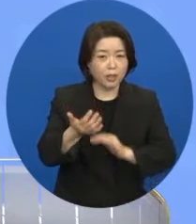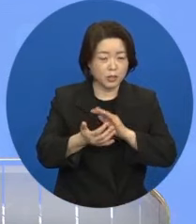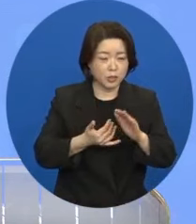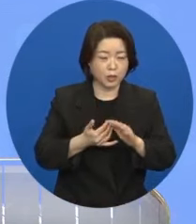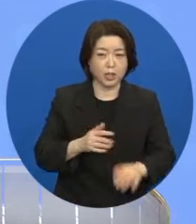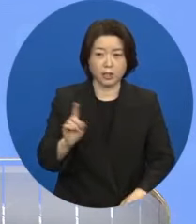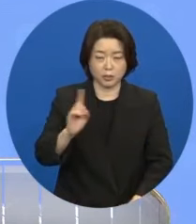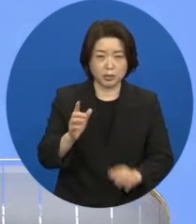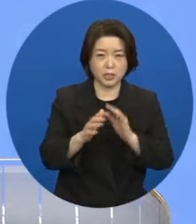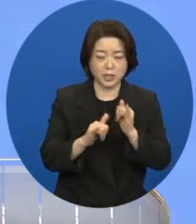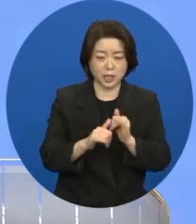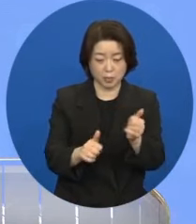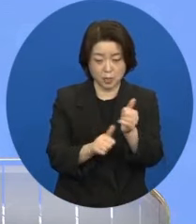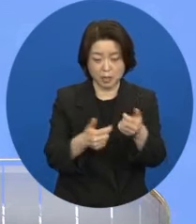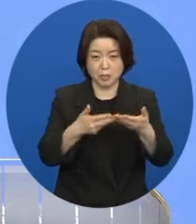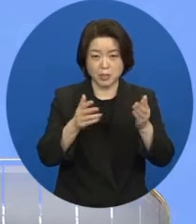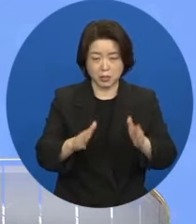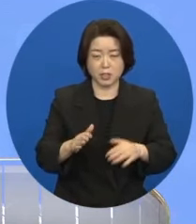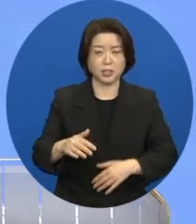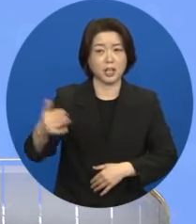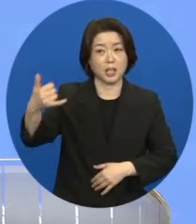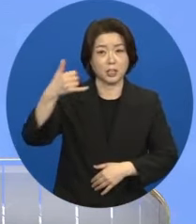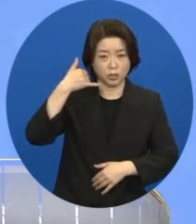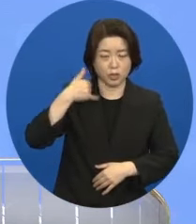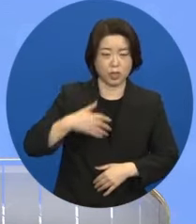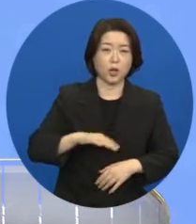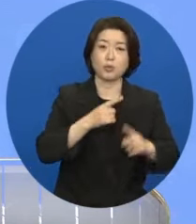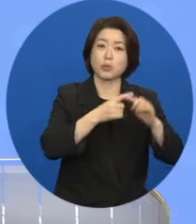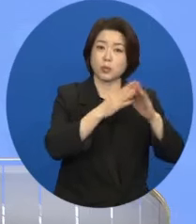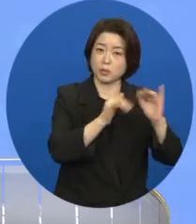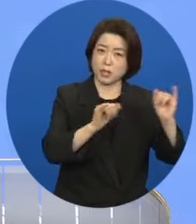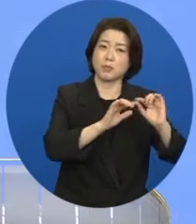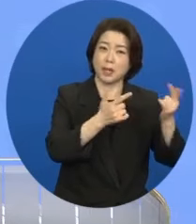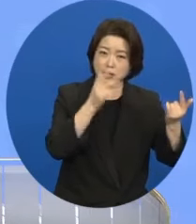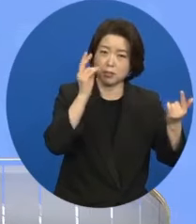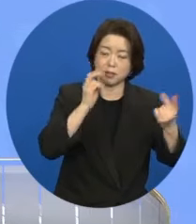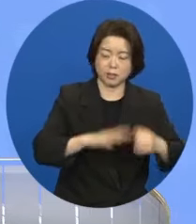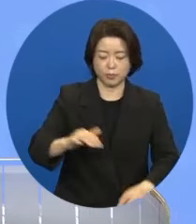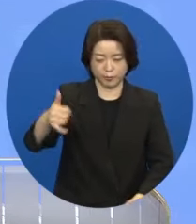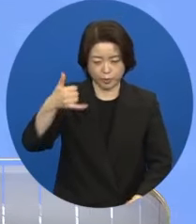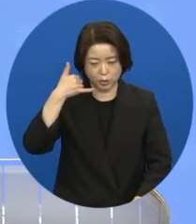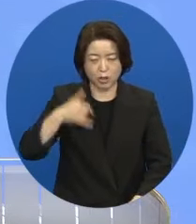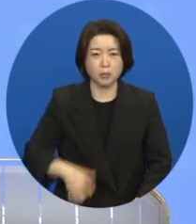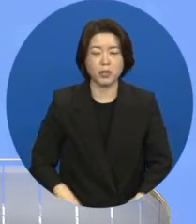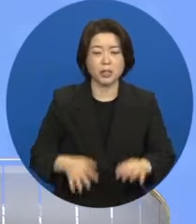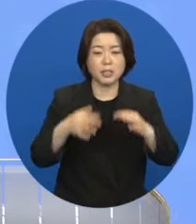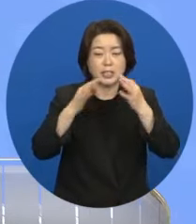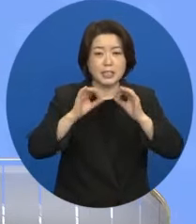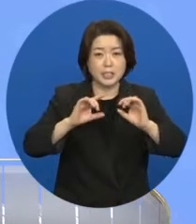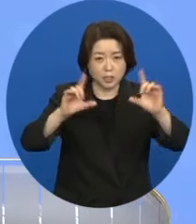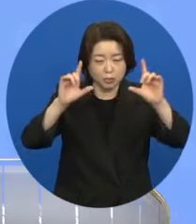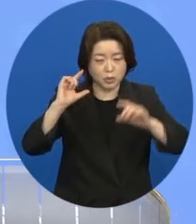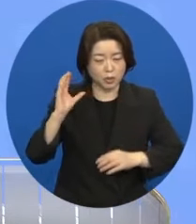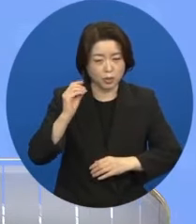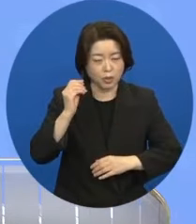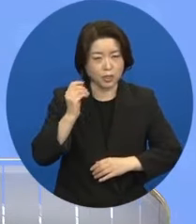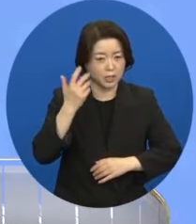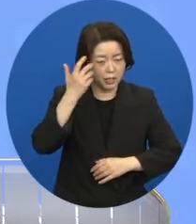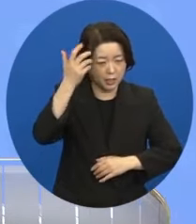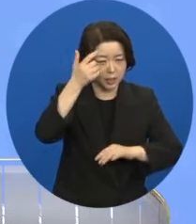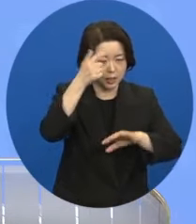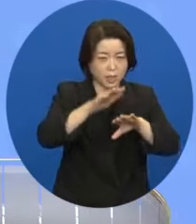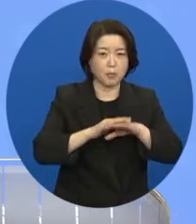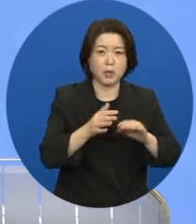주셨어요 저희 교는 아니신 거 같습니다 이렇게 연락을 하신 거예요 금성 예배를 통해 한 가정을